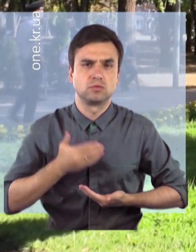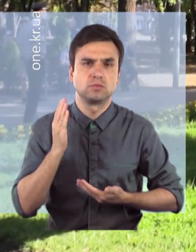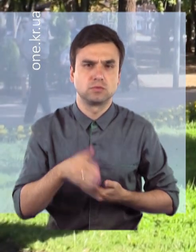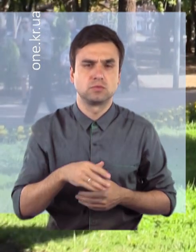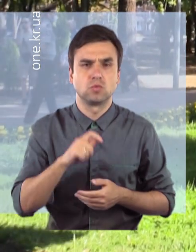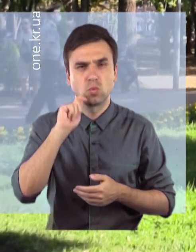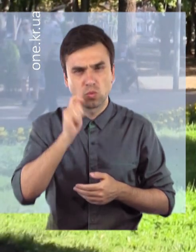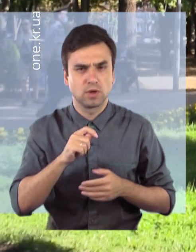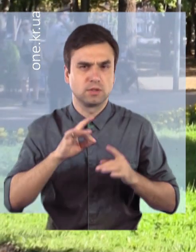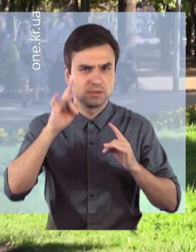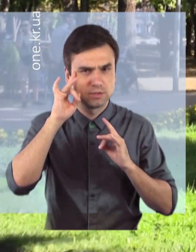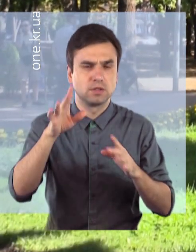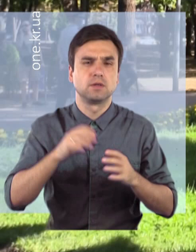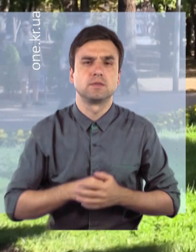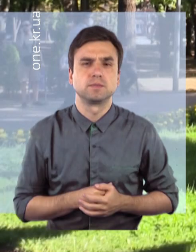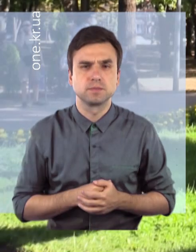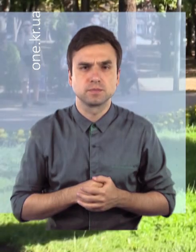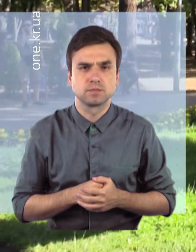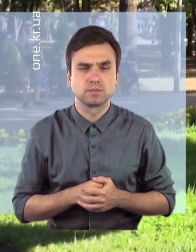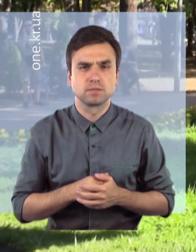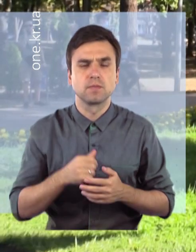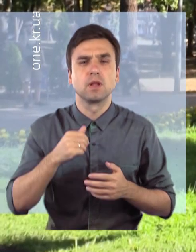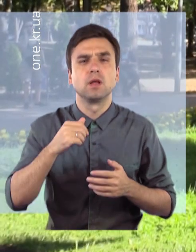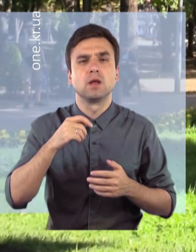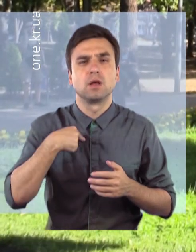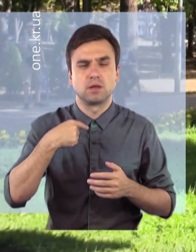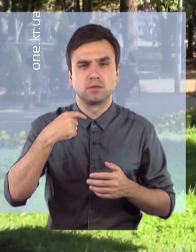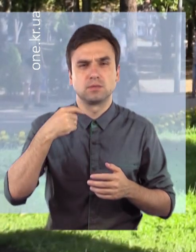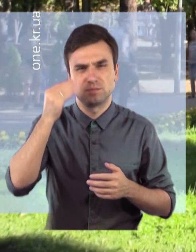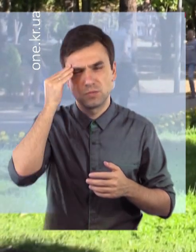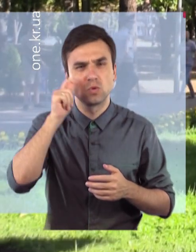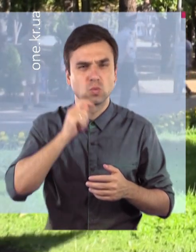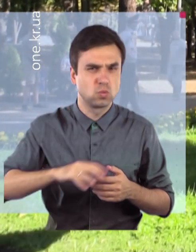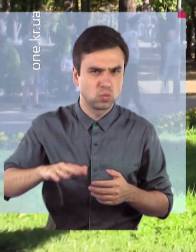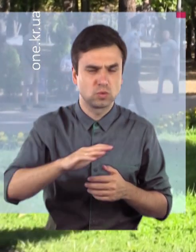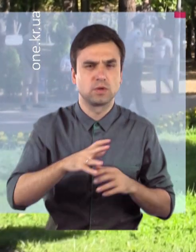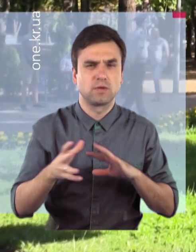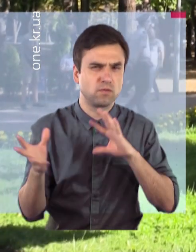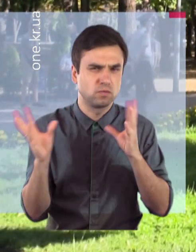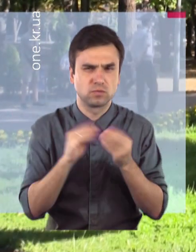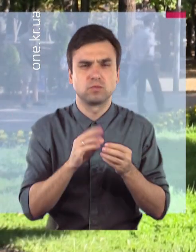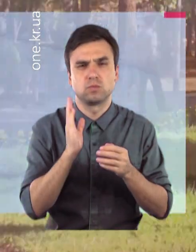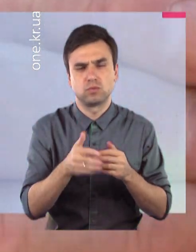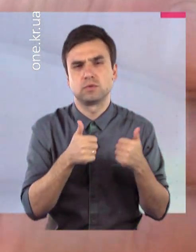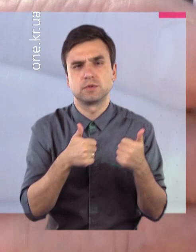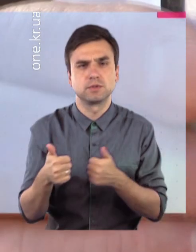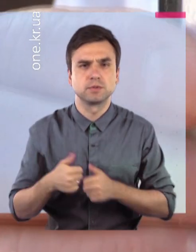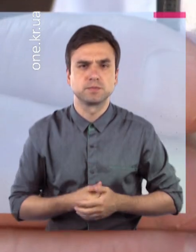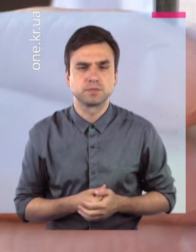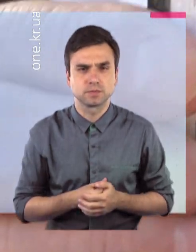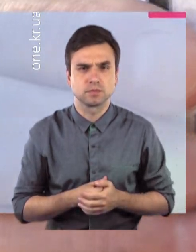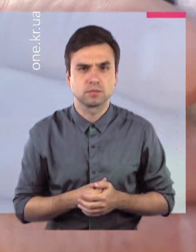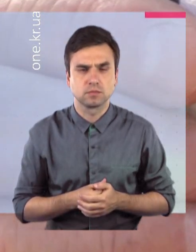Слава Україні, слава нації, все буде добре, все буде файно в нашій країні. Ми переможемо.